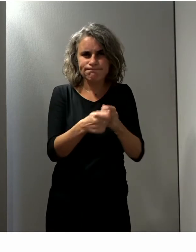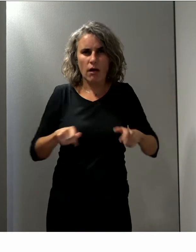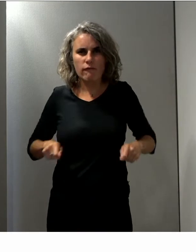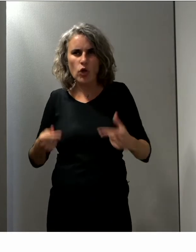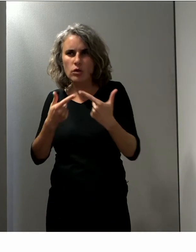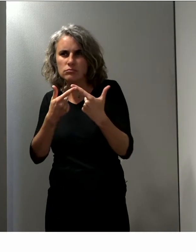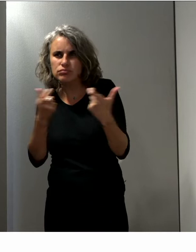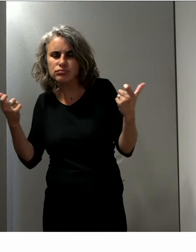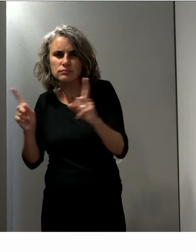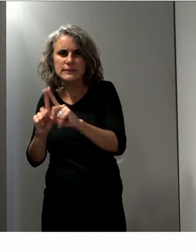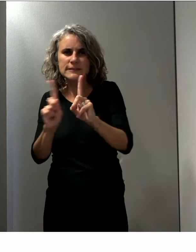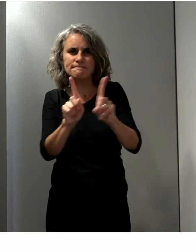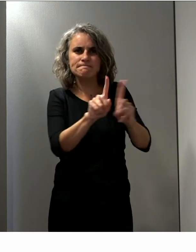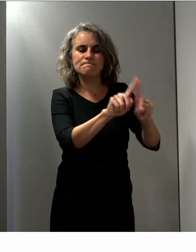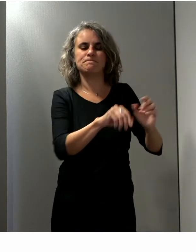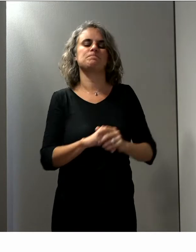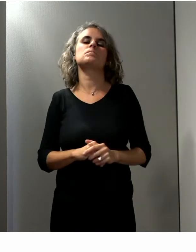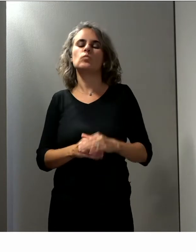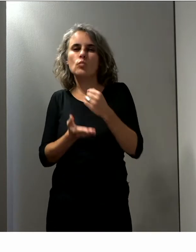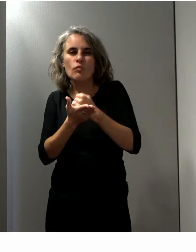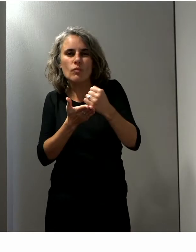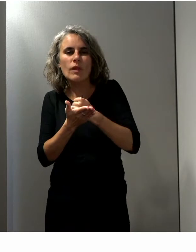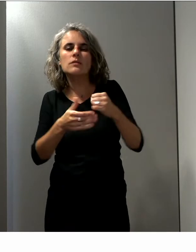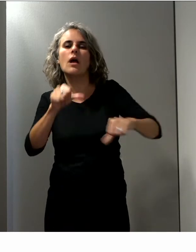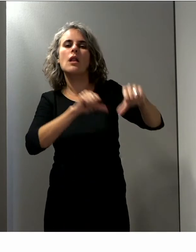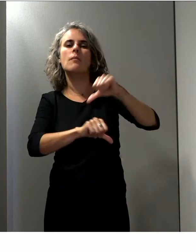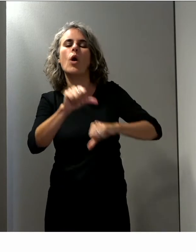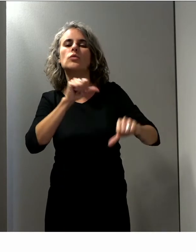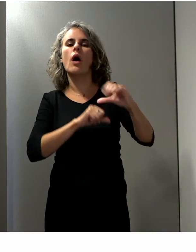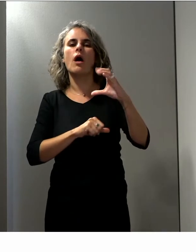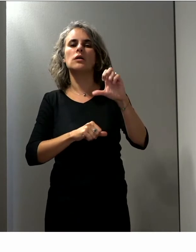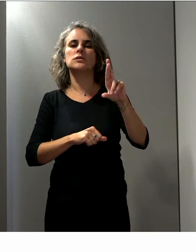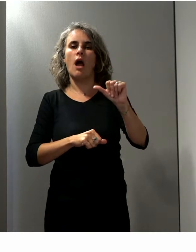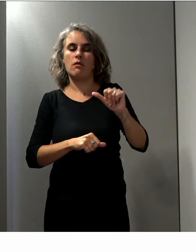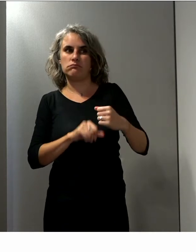trottinettes. Il a passé tous les tests au laboratoire du CERA pour